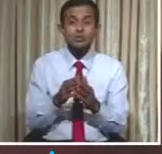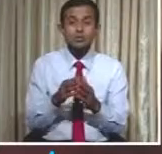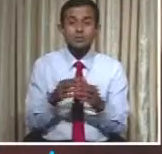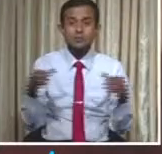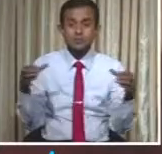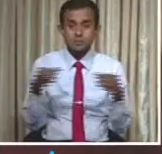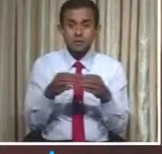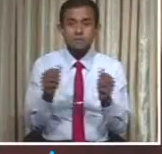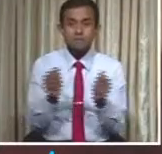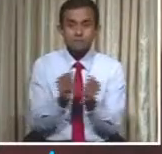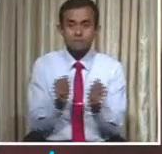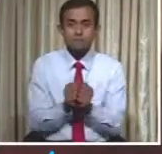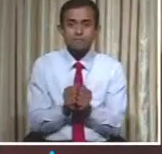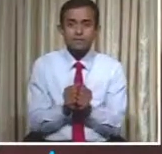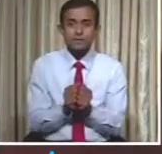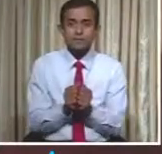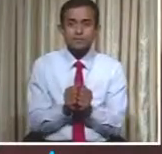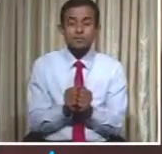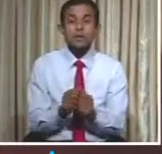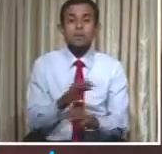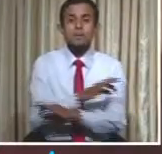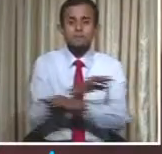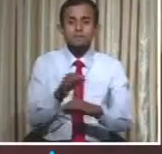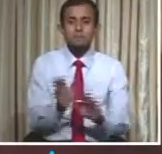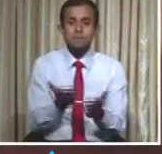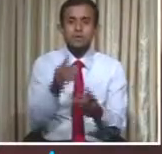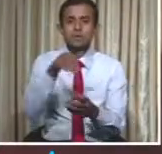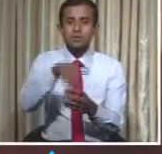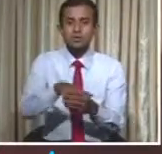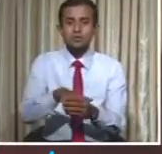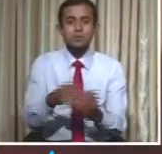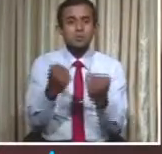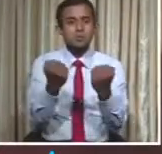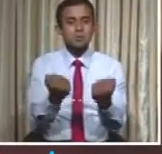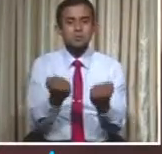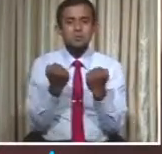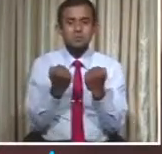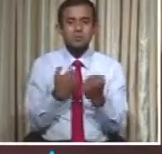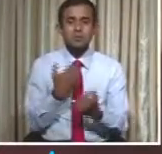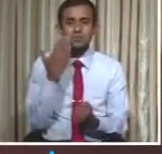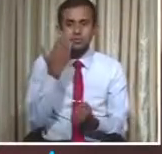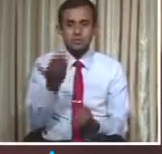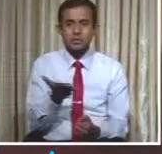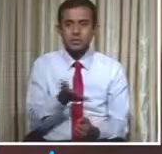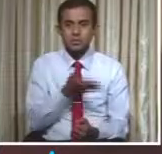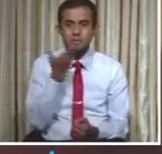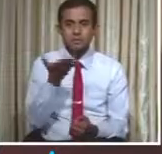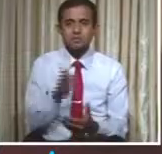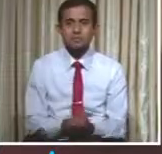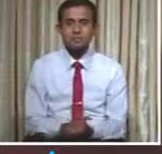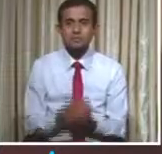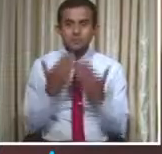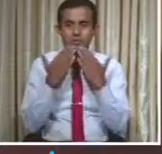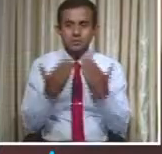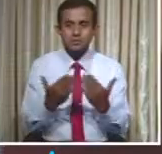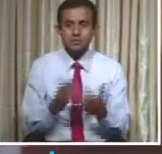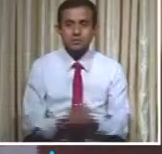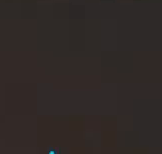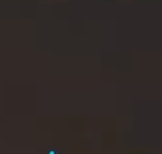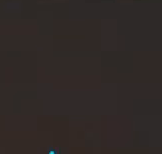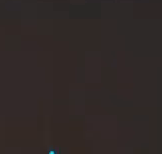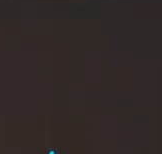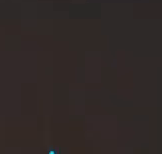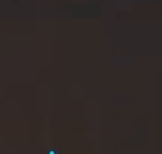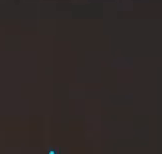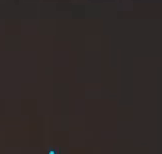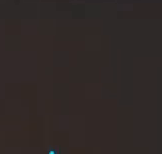व कटुतु कन्न वेडपिलुवकट याम तुलिन तमाई मे अभियोगे अंट अबिट मून दिन्नट पुलुवं कम लबेन्नी बोम स्तुति बोम स्तुति बंदुरु